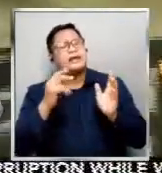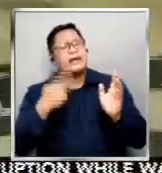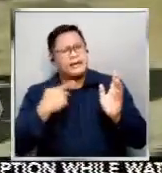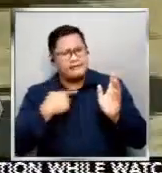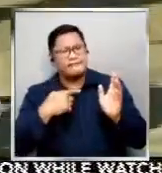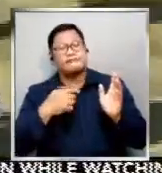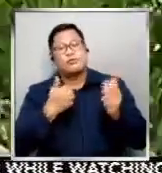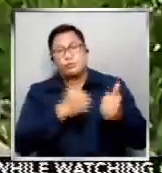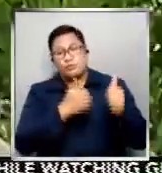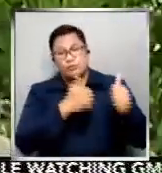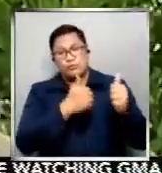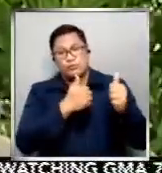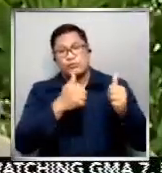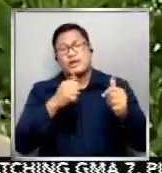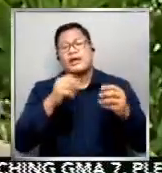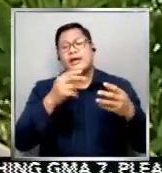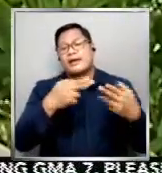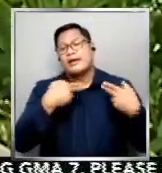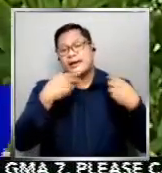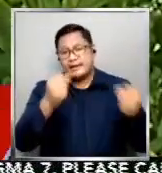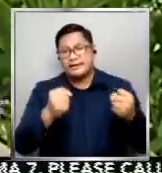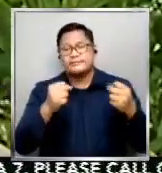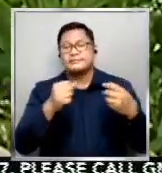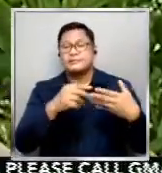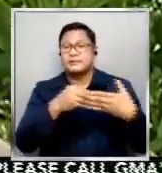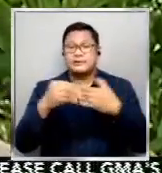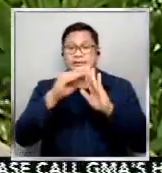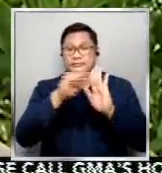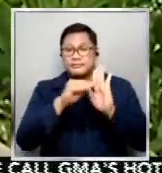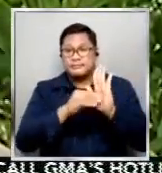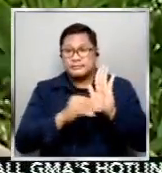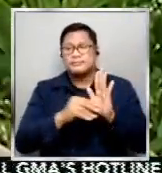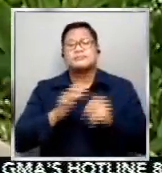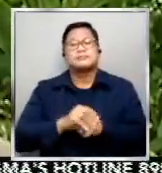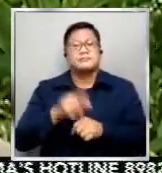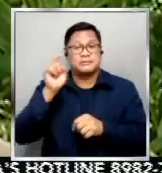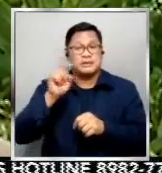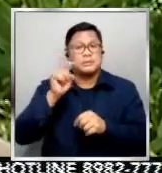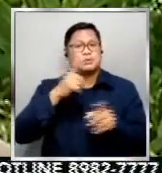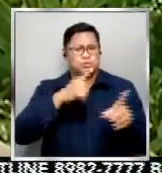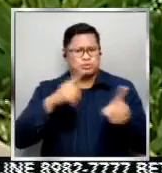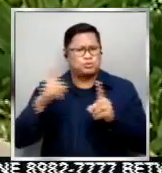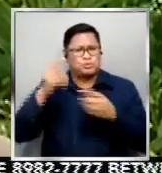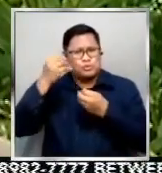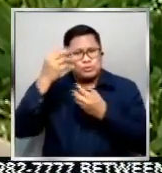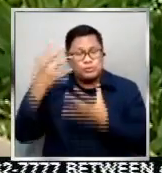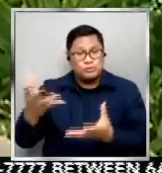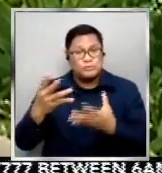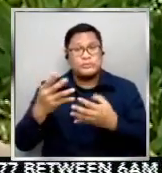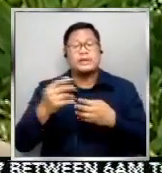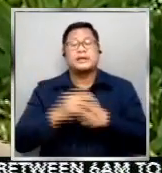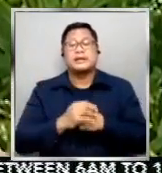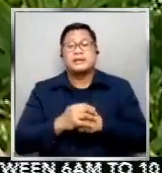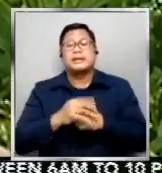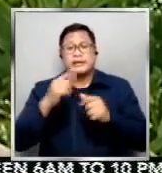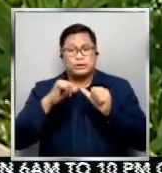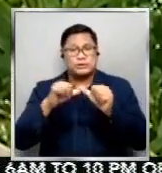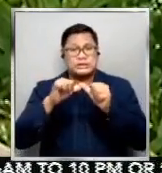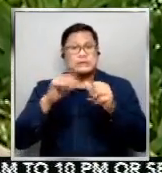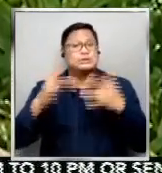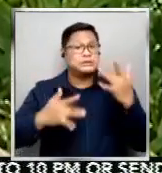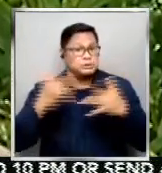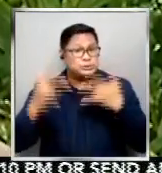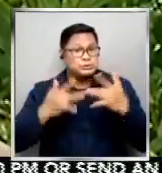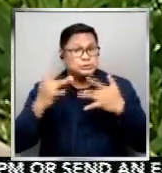DOH. Observe natin yung basic health protocols laban sa COVID para hindi tayo magkawaan at patuloy tayo mag-i-enjoy dito sa